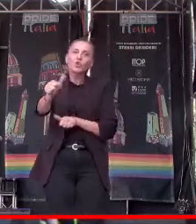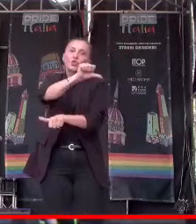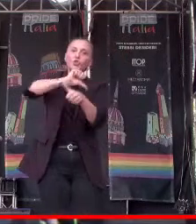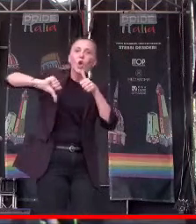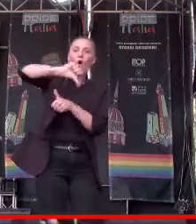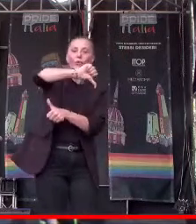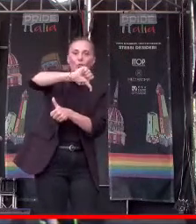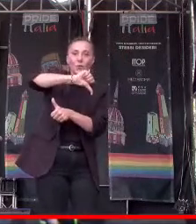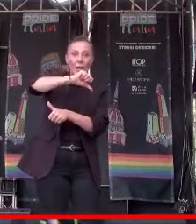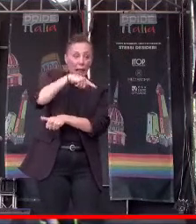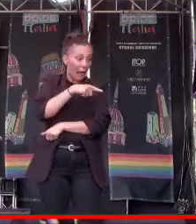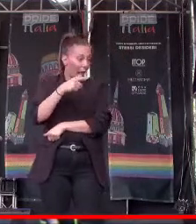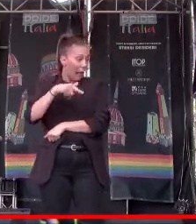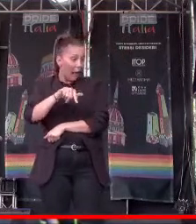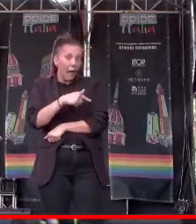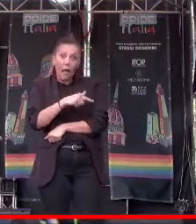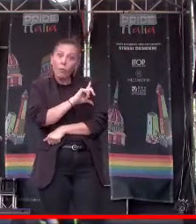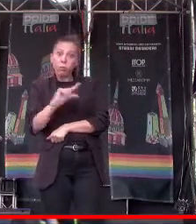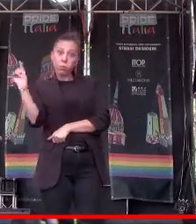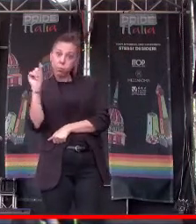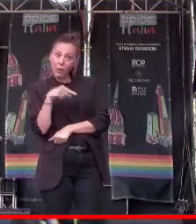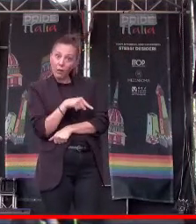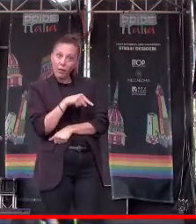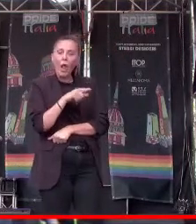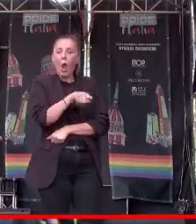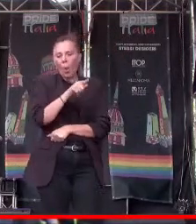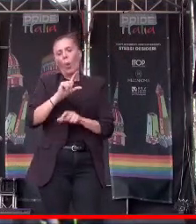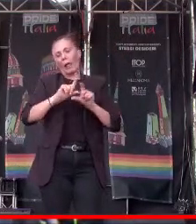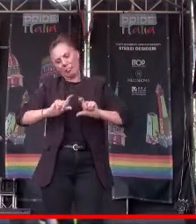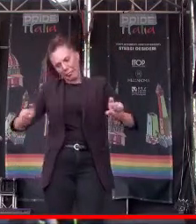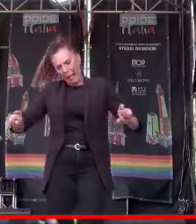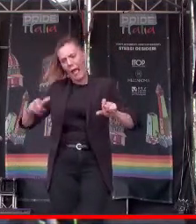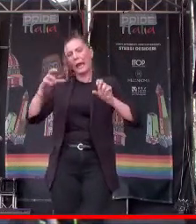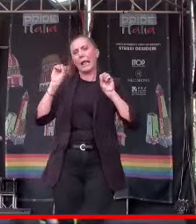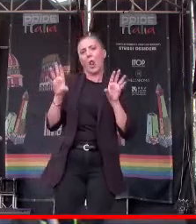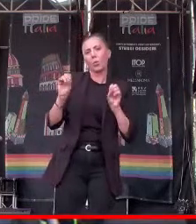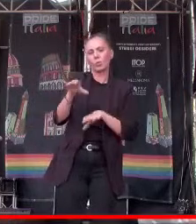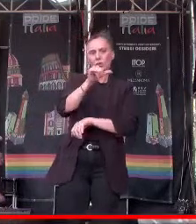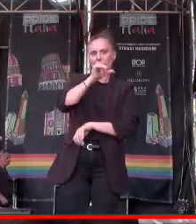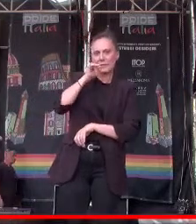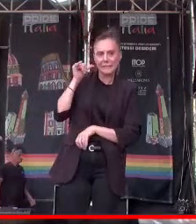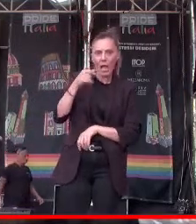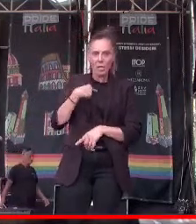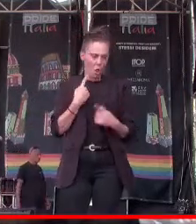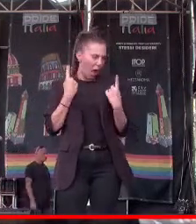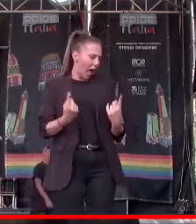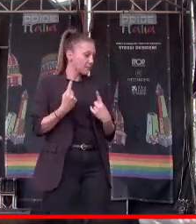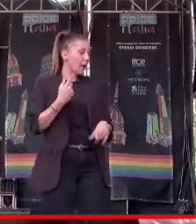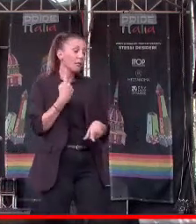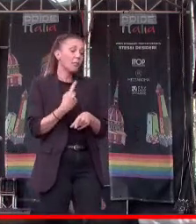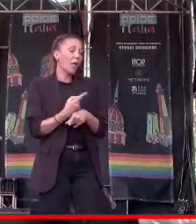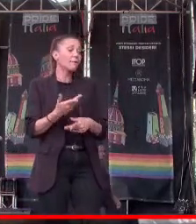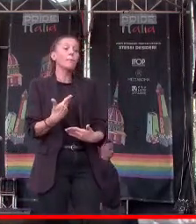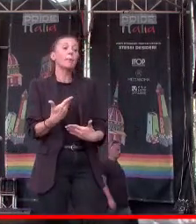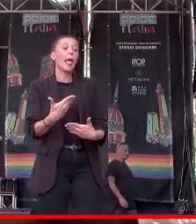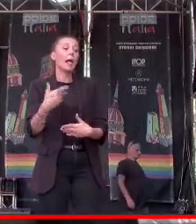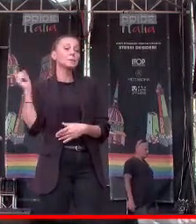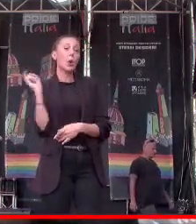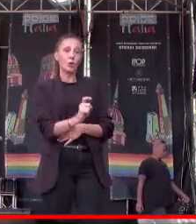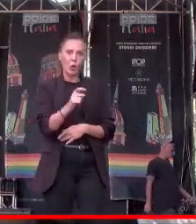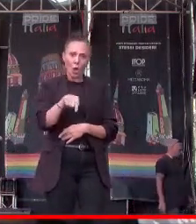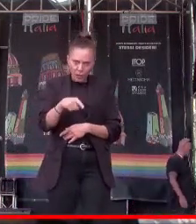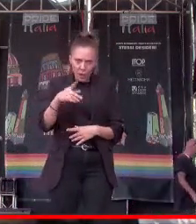ne va? Lui va a mettere la targa, a mettere le luci, mette tutto quello che serve. L'aspetto qua e si sbrighi. Dura tanto sto talk